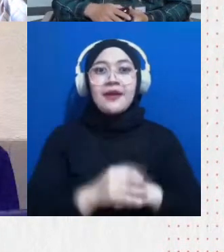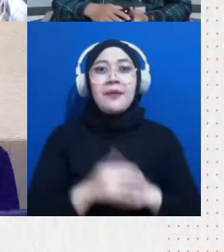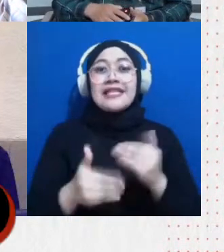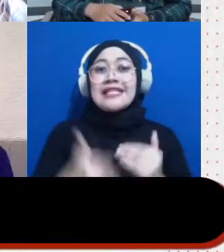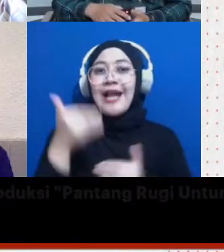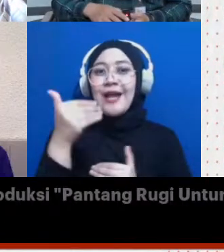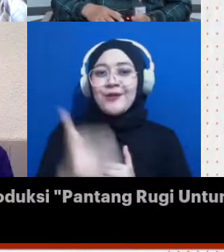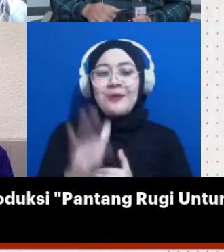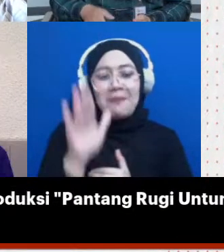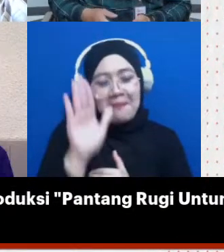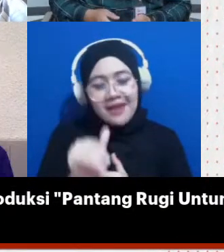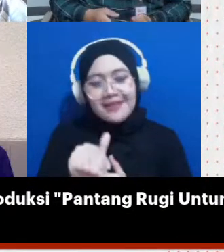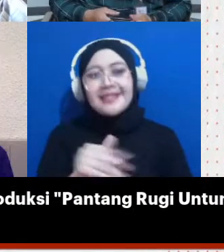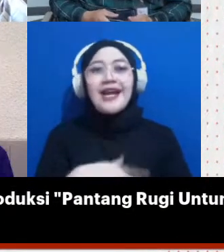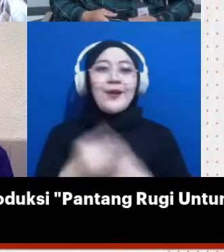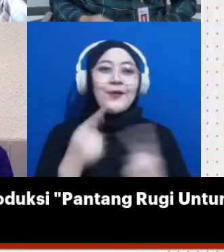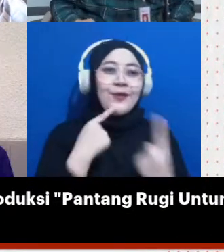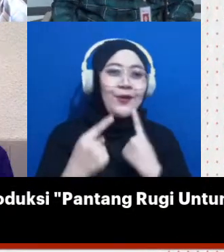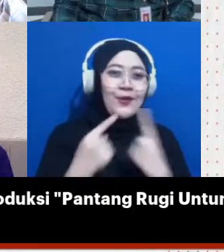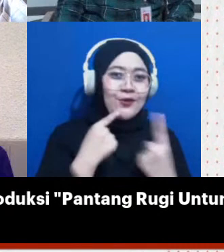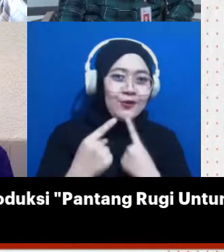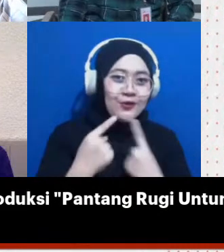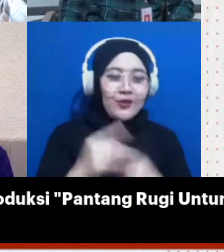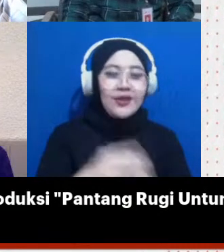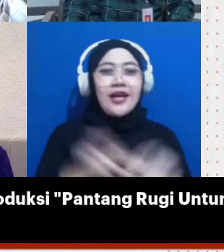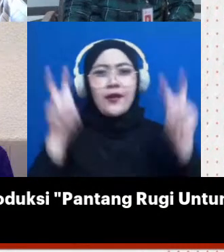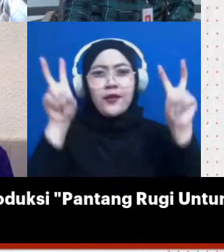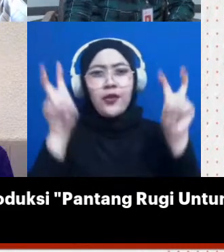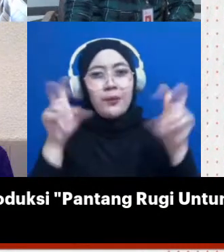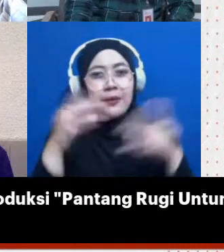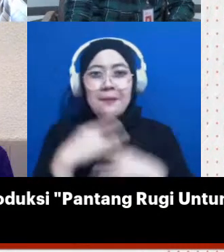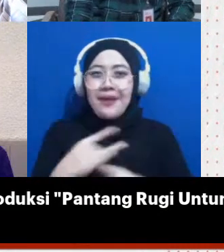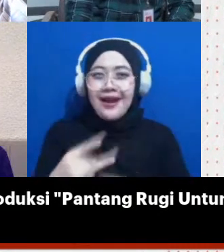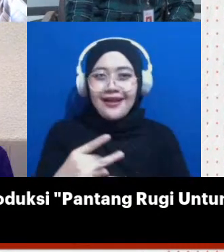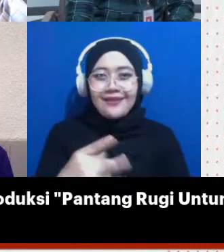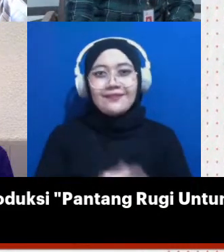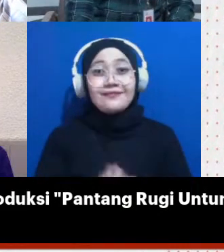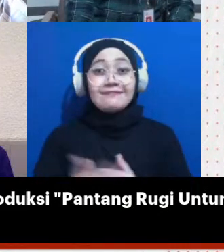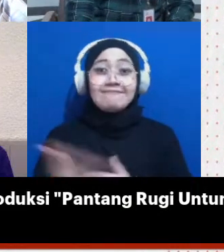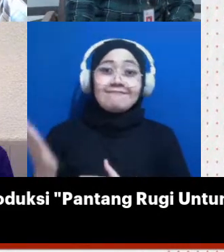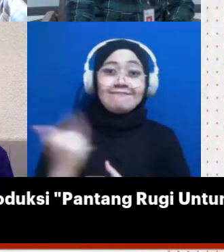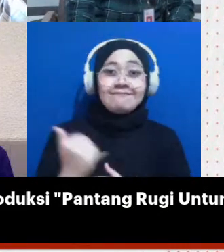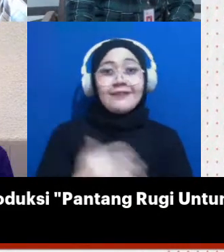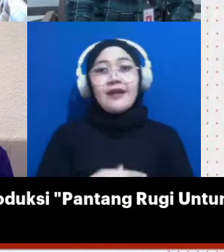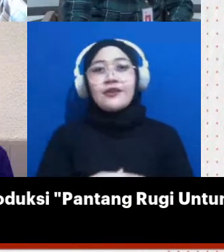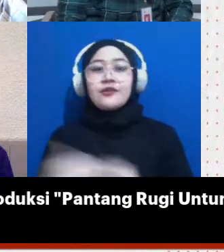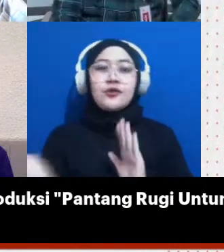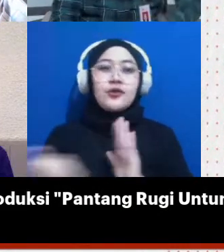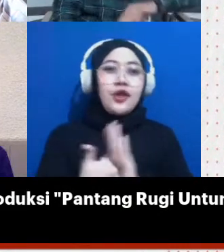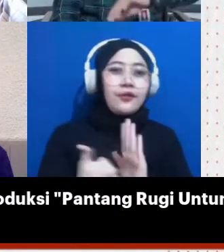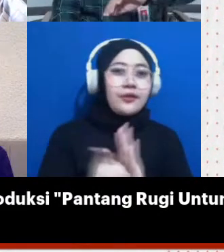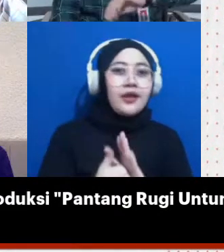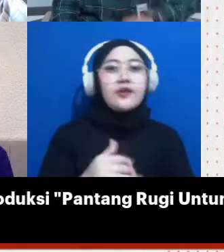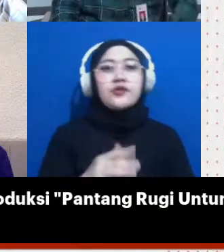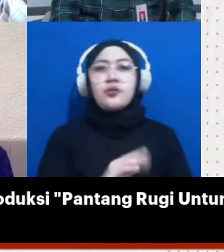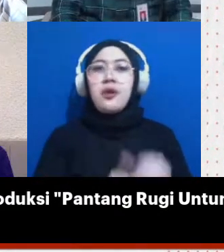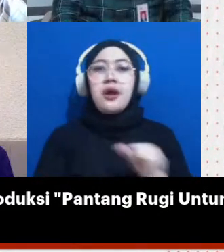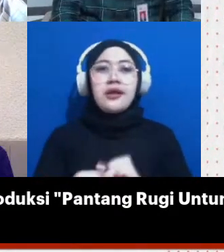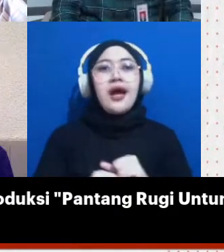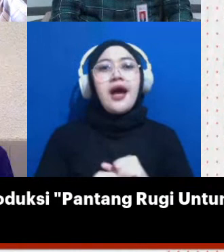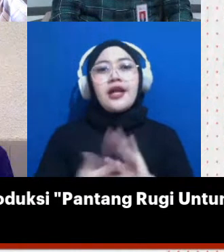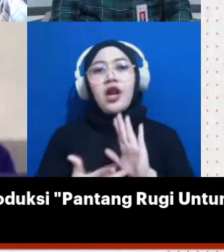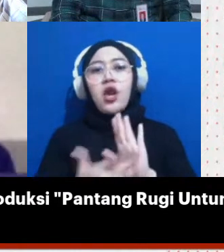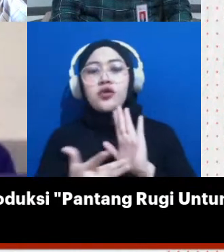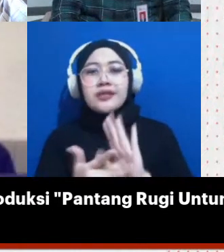seri webinar selanjutnya nih dengan topik menarik lainnya. Jadi silahkan di like, subscribe, komen, dan aktifkan lonceng notifikasi